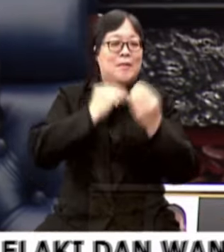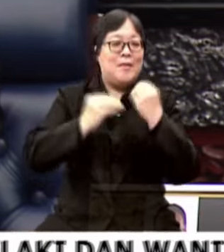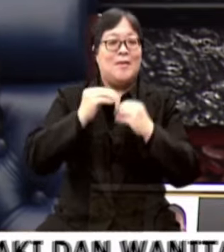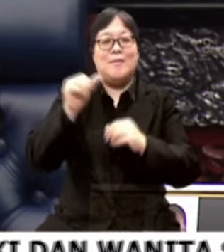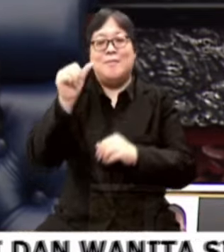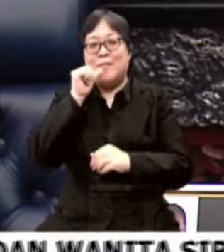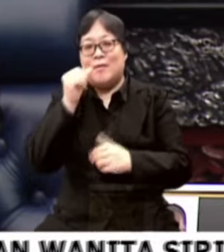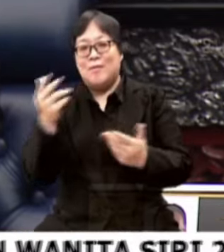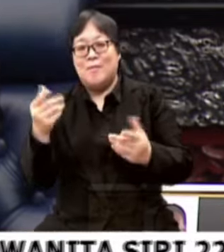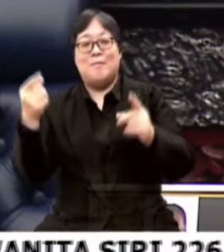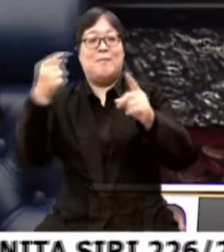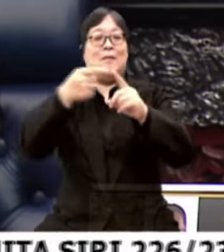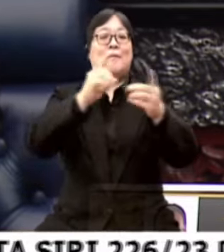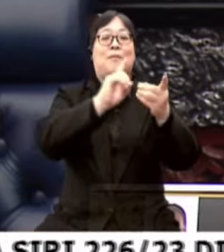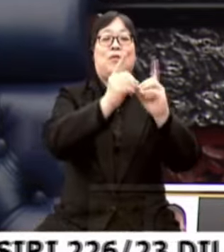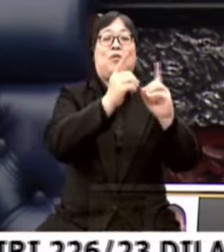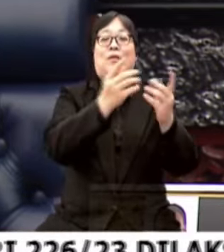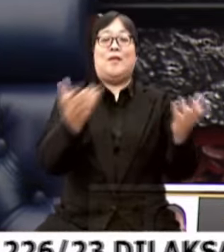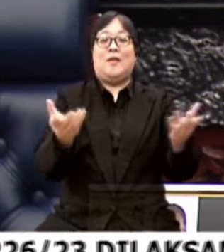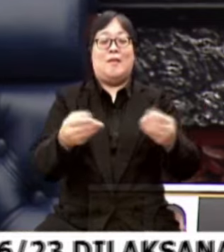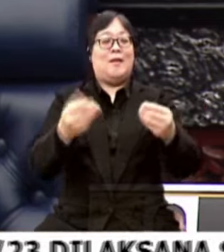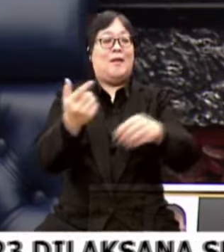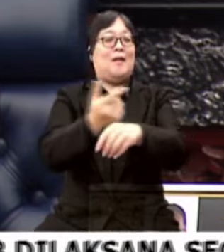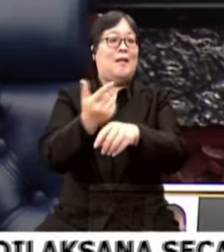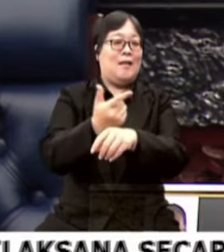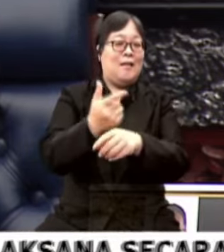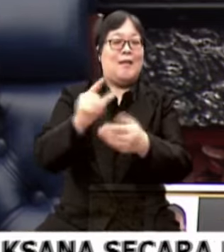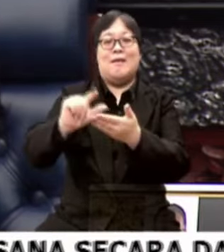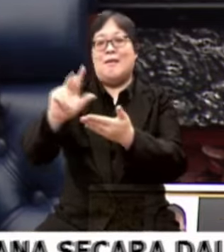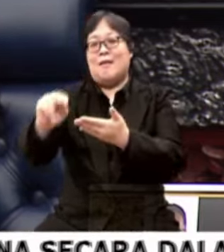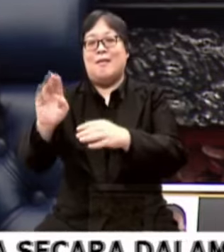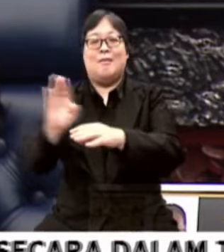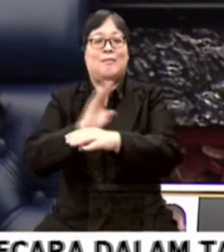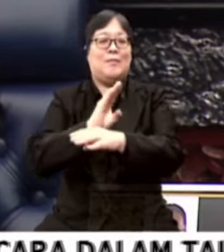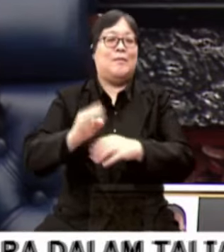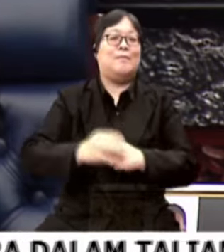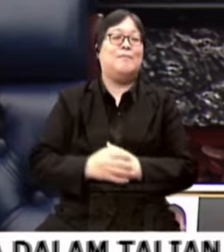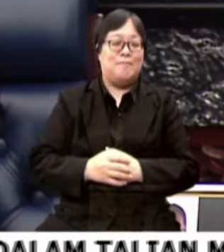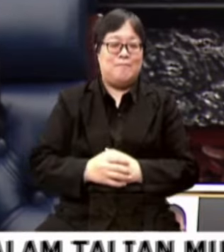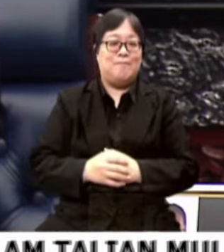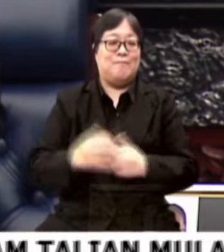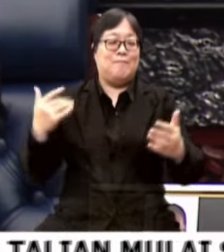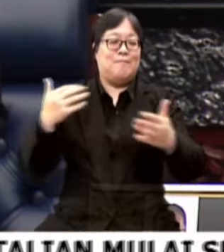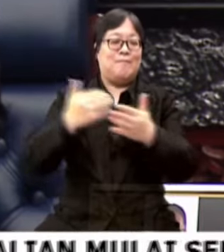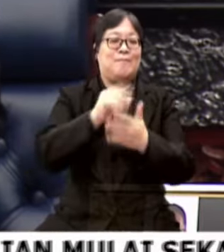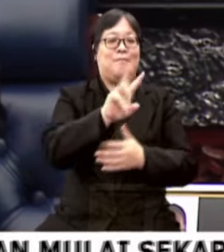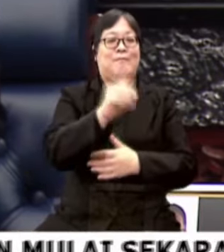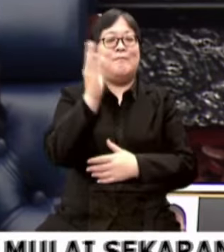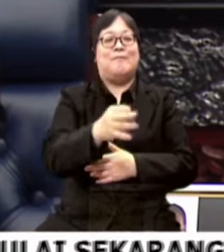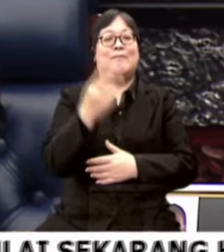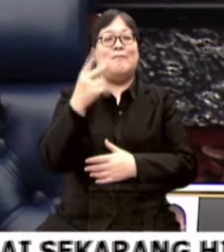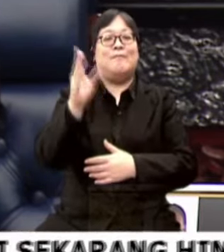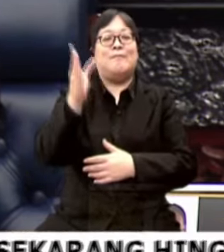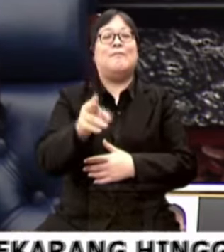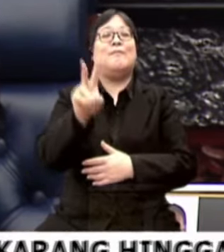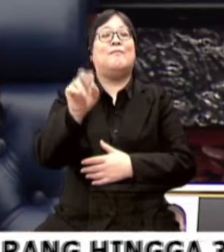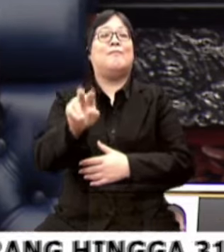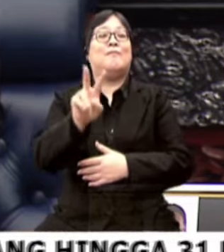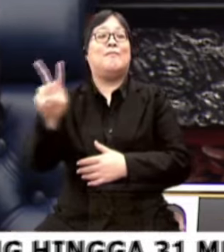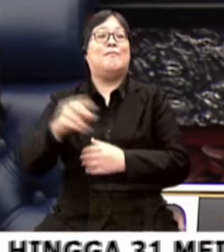ke arah pendidikan melalui pemberian latihan dan Geran perniagaan sehingga 31 Desember 2022